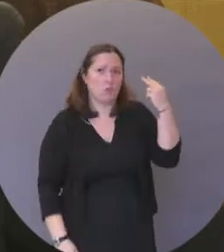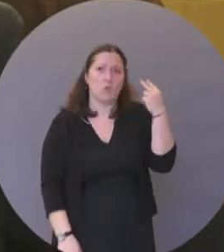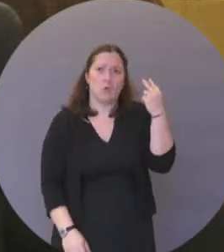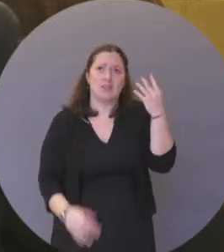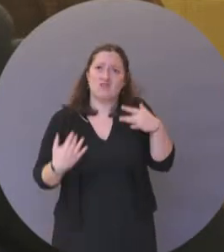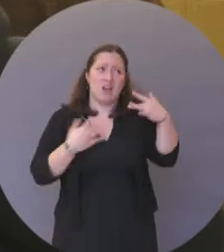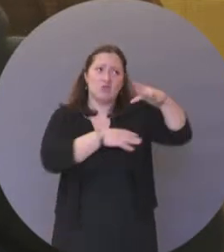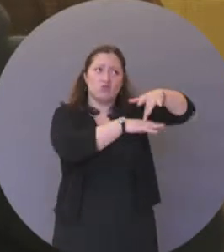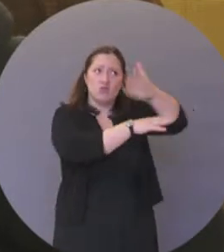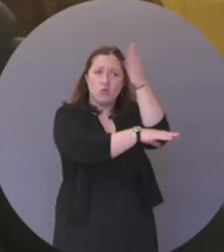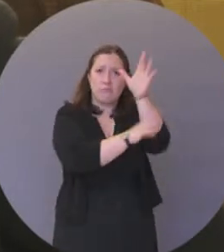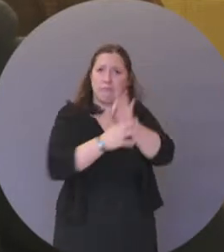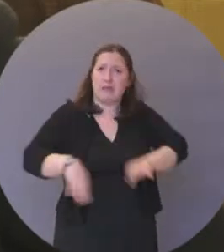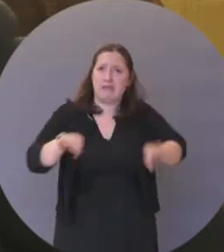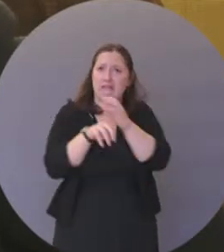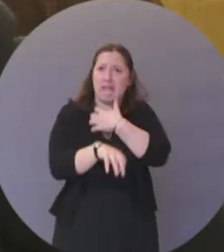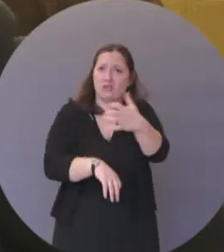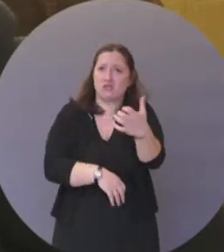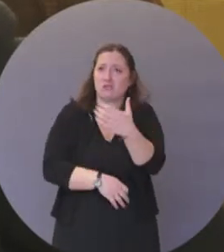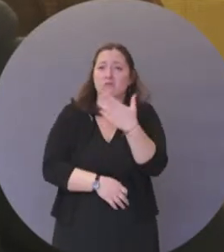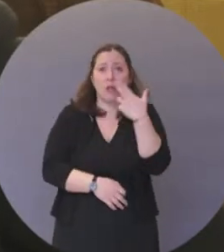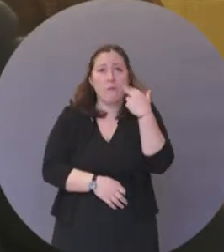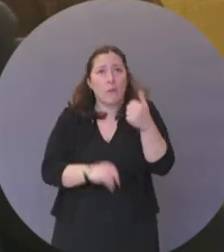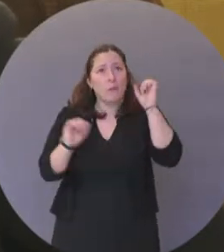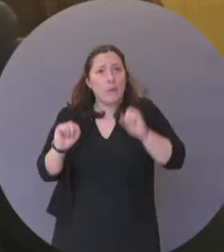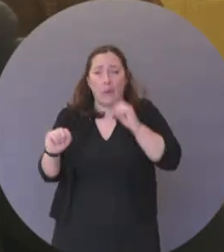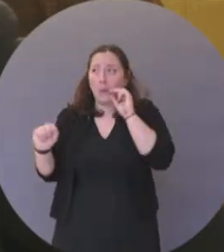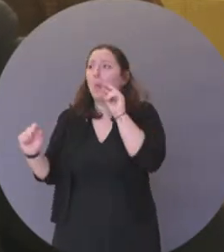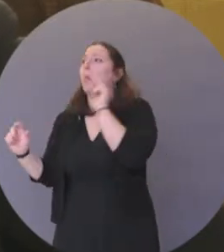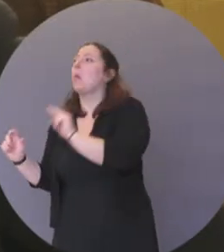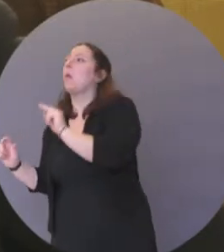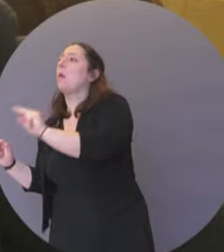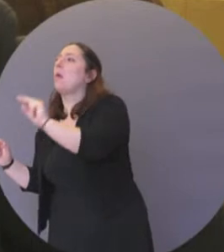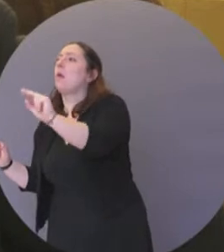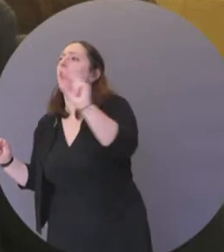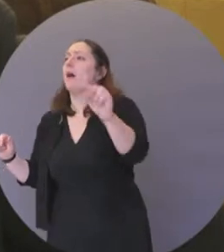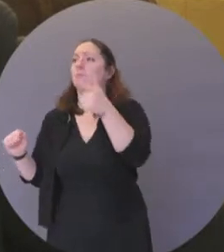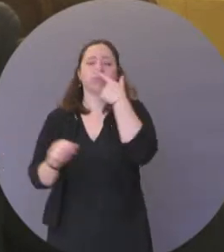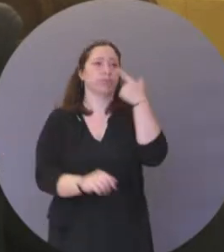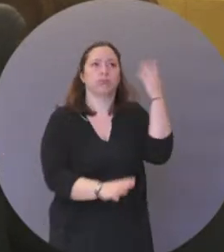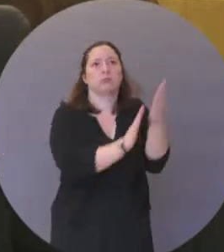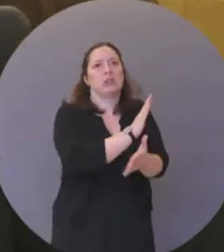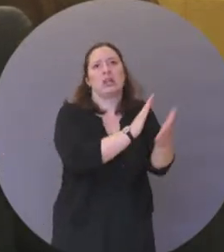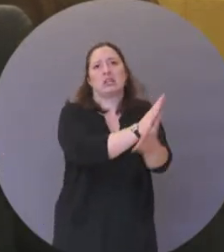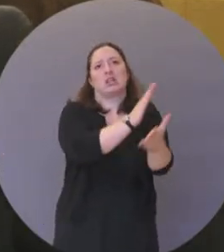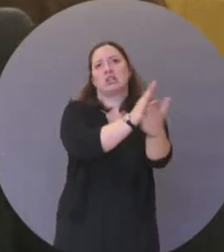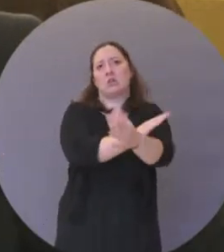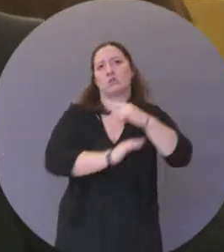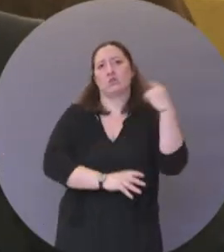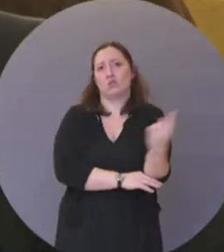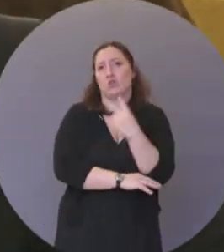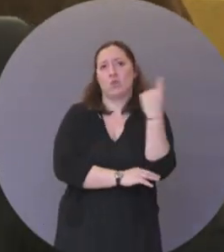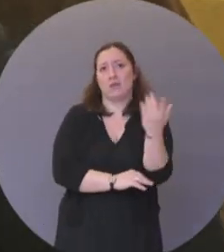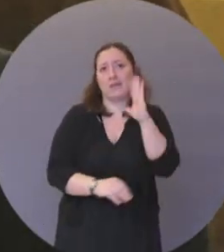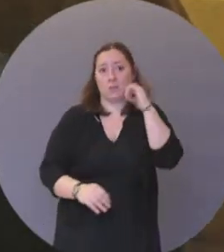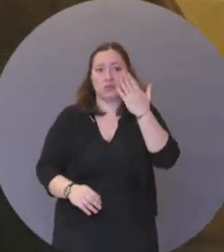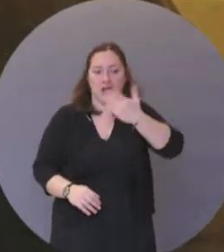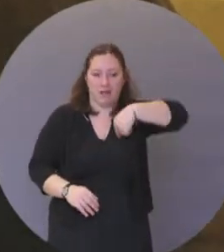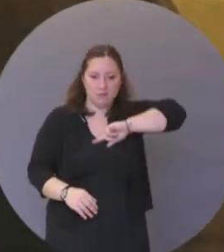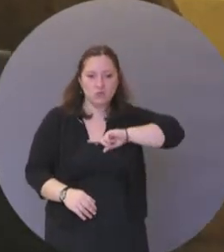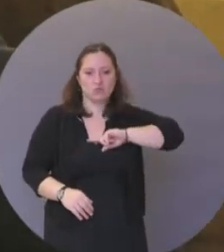d'Europe bien des pays riches à travers la planète et à contre-courant nous arrivons à la fin de ces